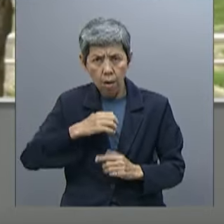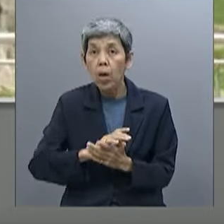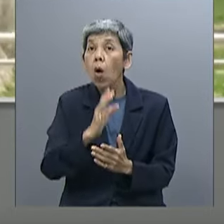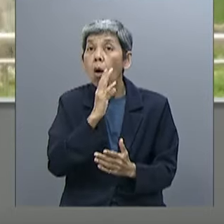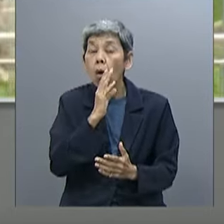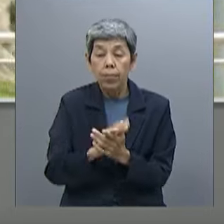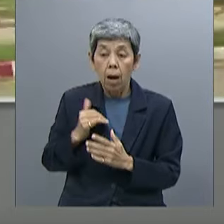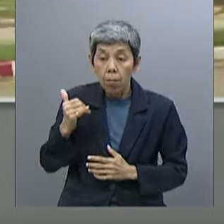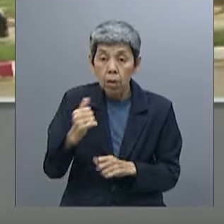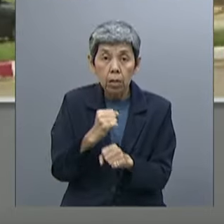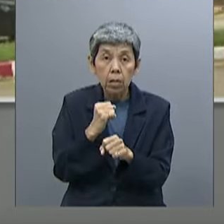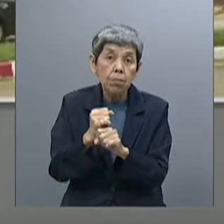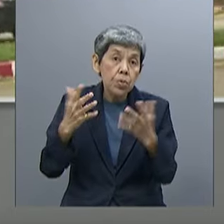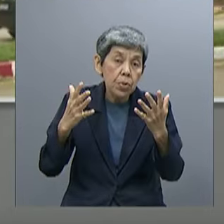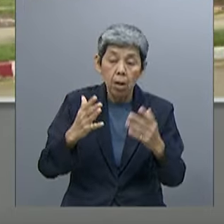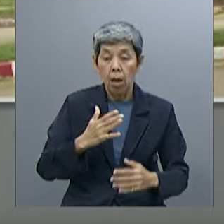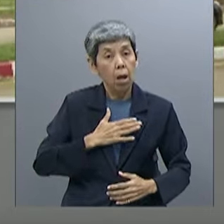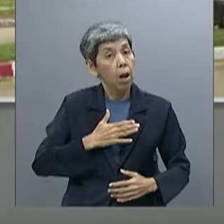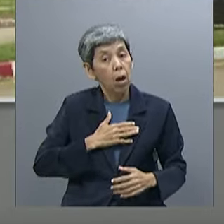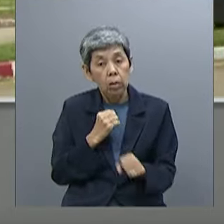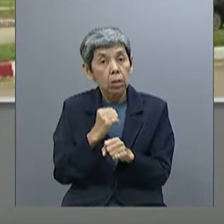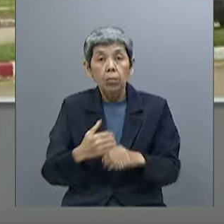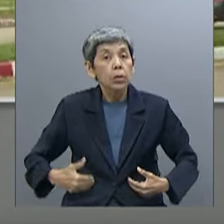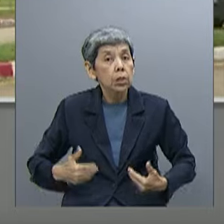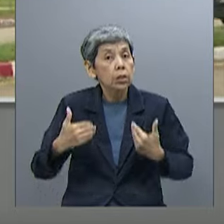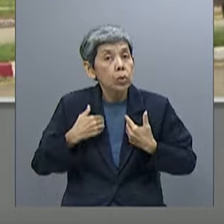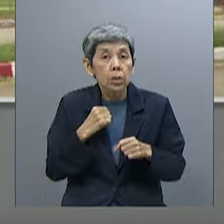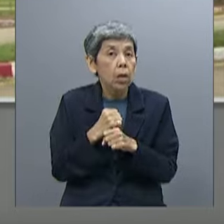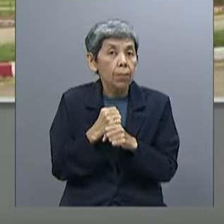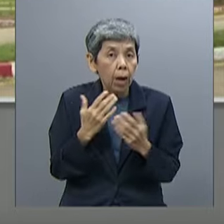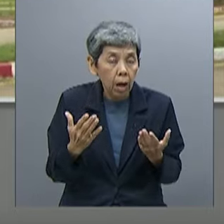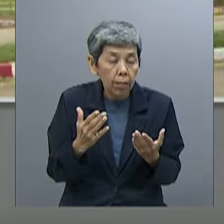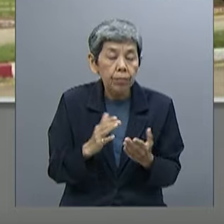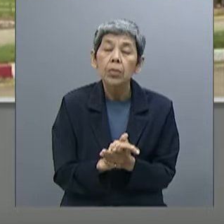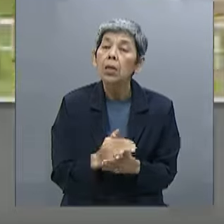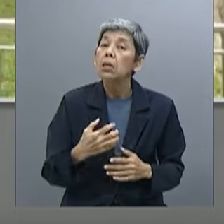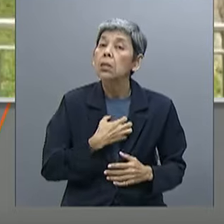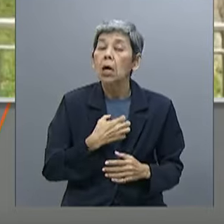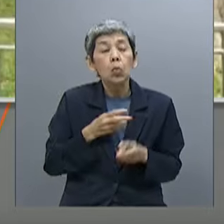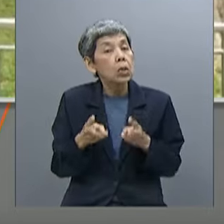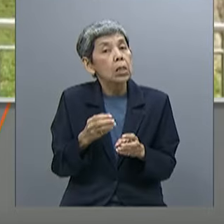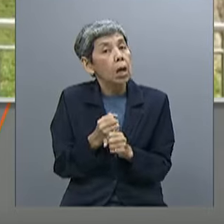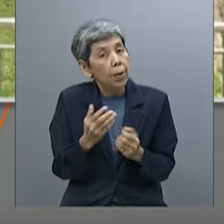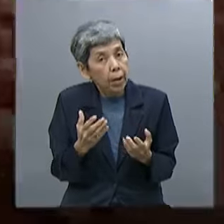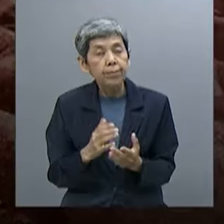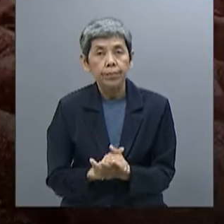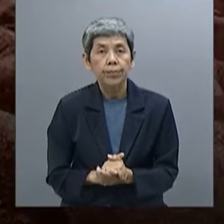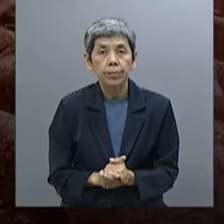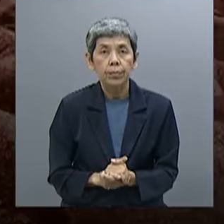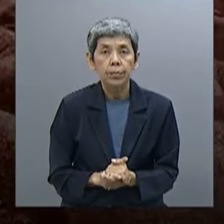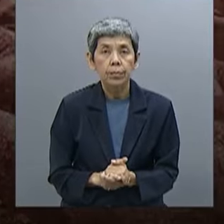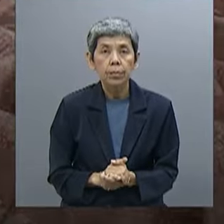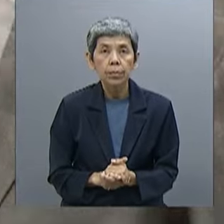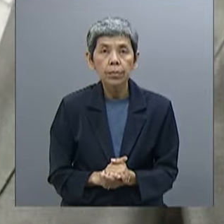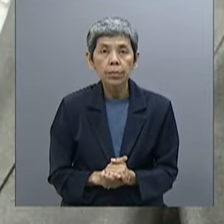คดีไม่มีอีกแล้วพวกเขาควรจะกลับมาใช้ชีวิตได้ตามปกติหรือควรจะต้องทำอย่างไรคะ